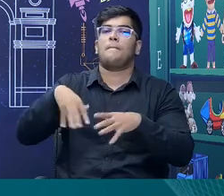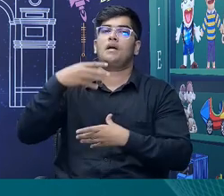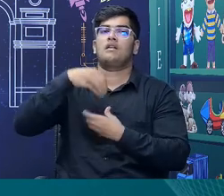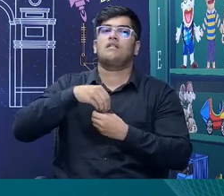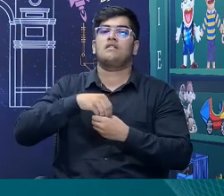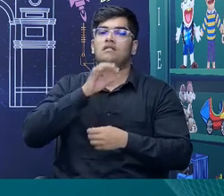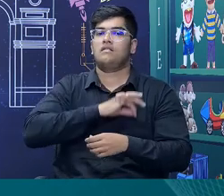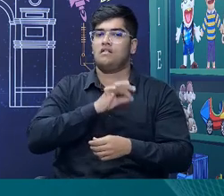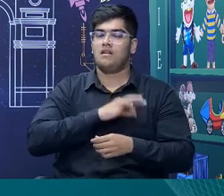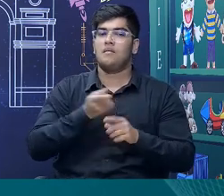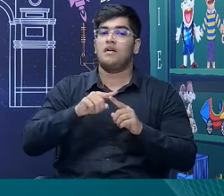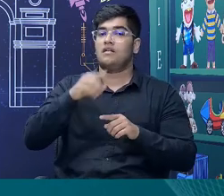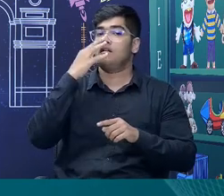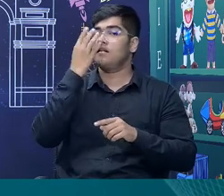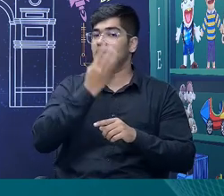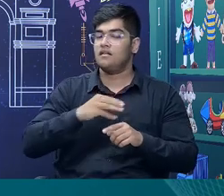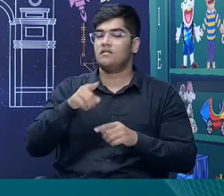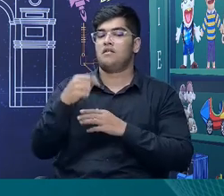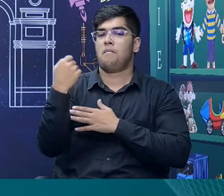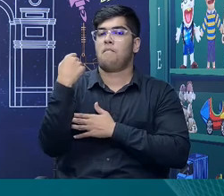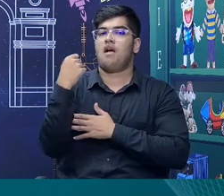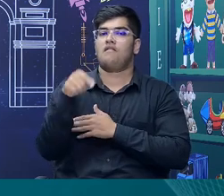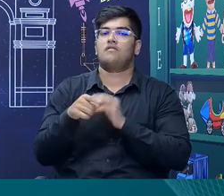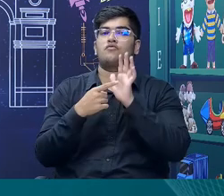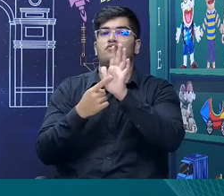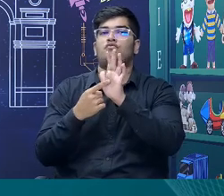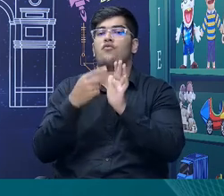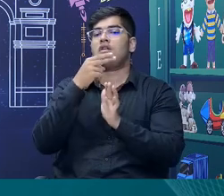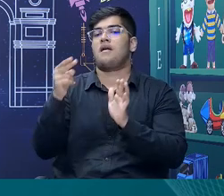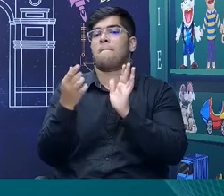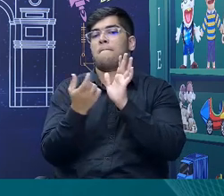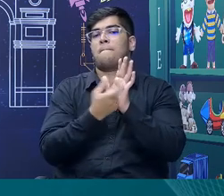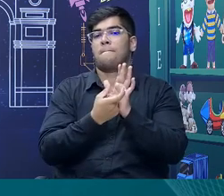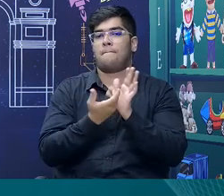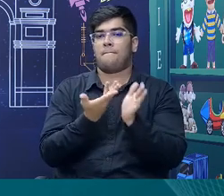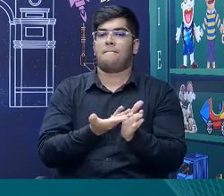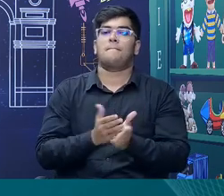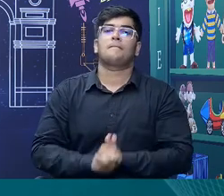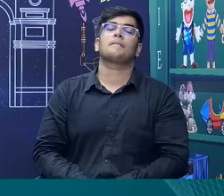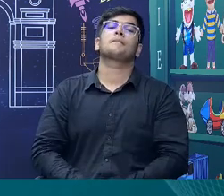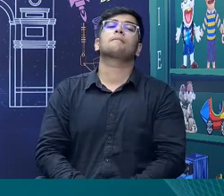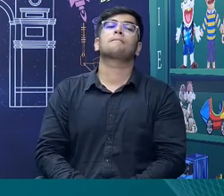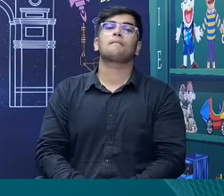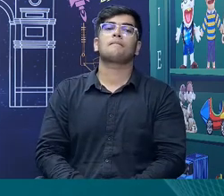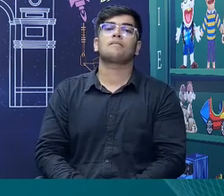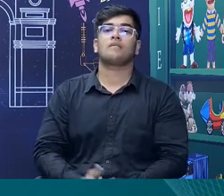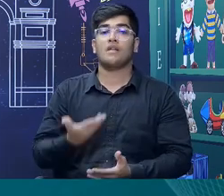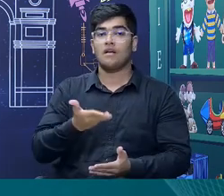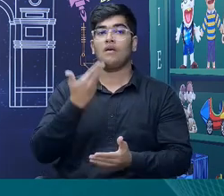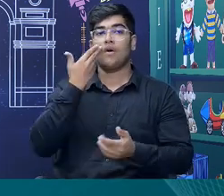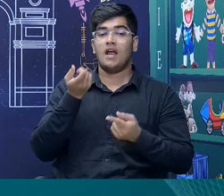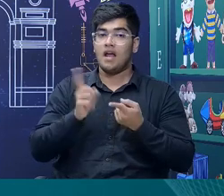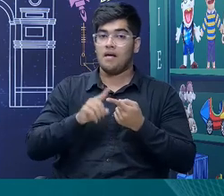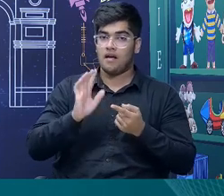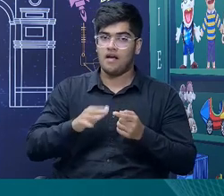गणेश जी उसे पावर को साइनिफाई कर रहे हैं बिल्कुल और जब वो ऐसा होता है तो हमें